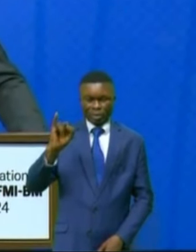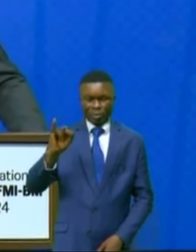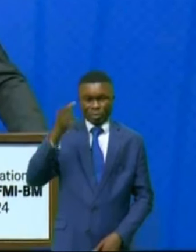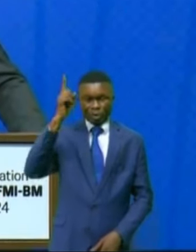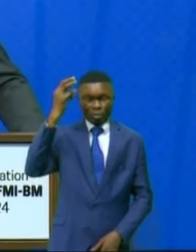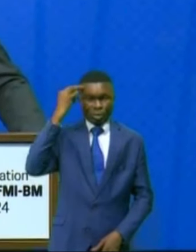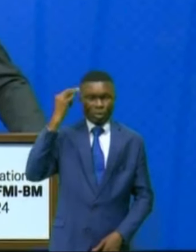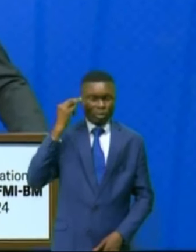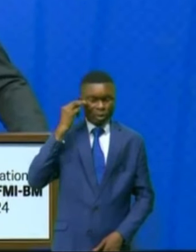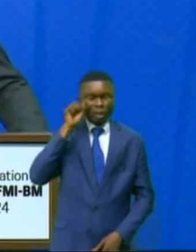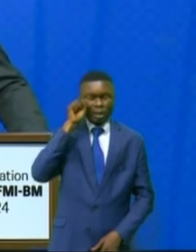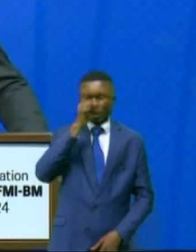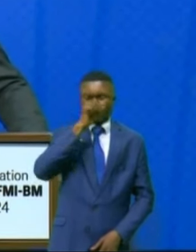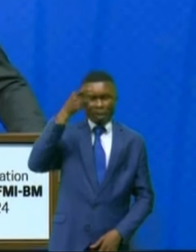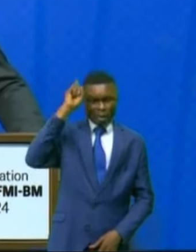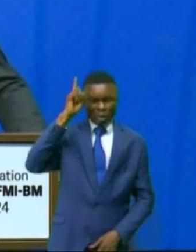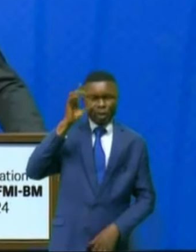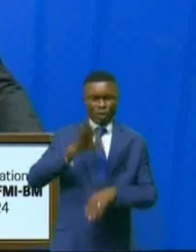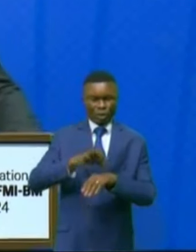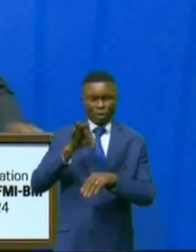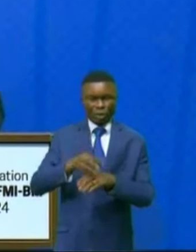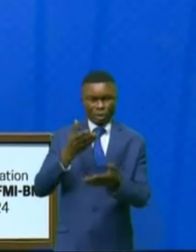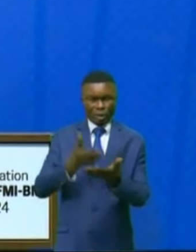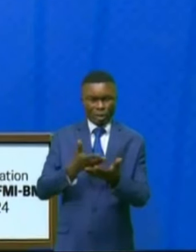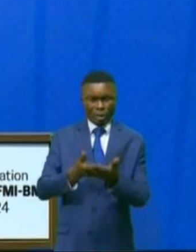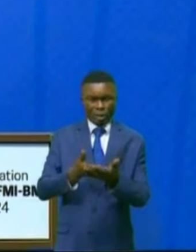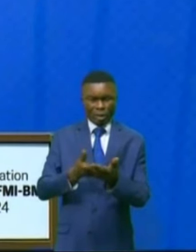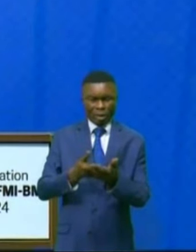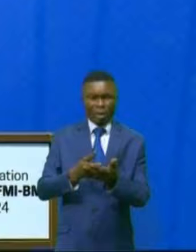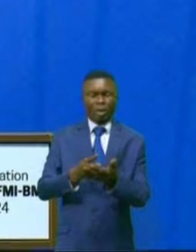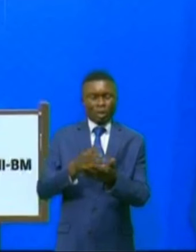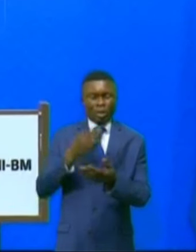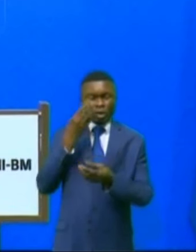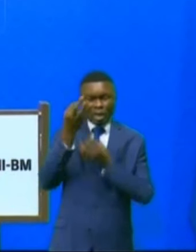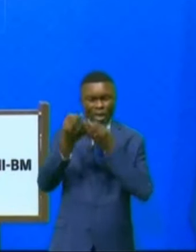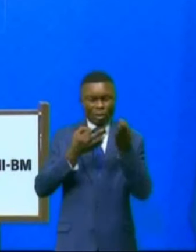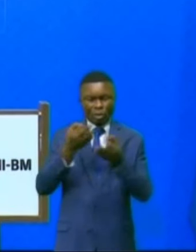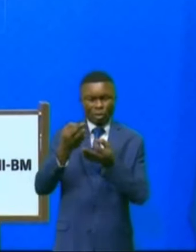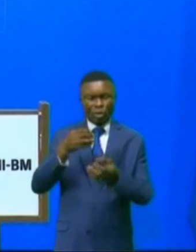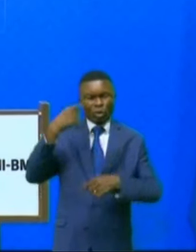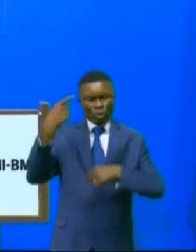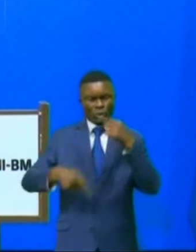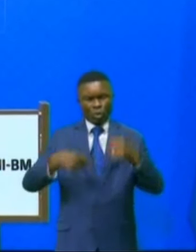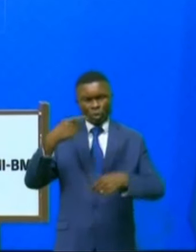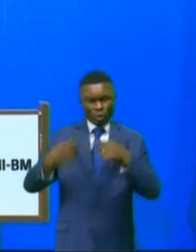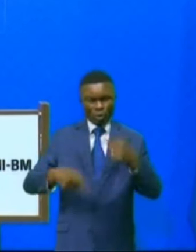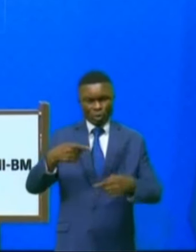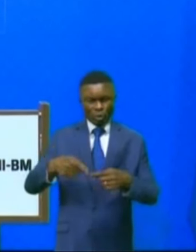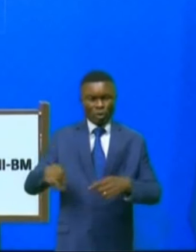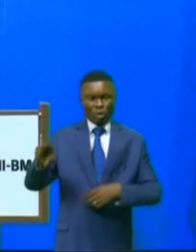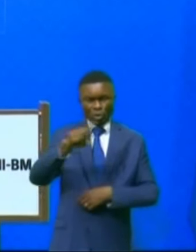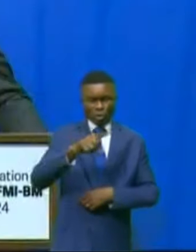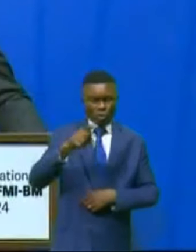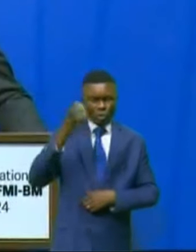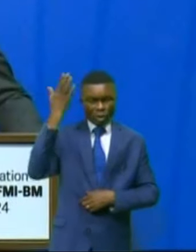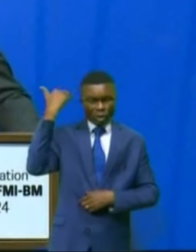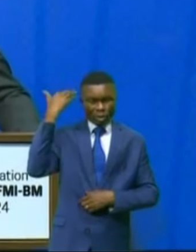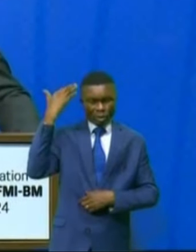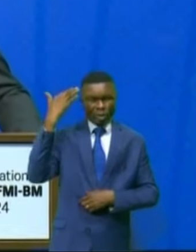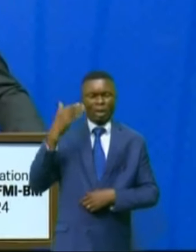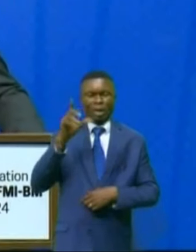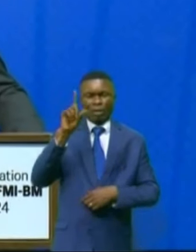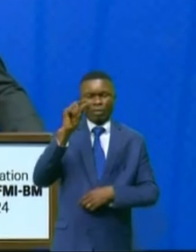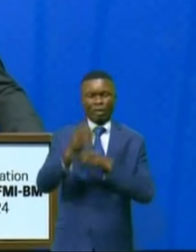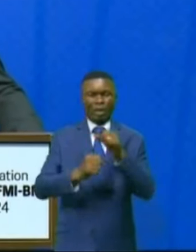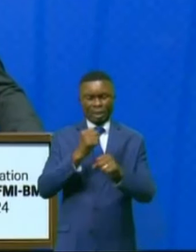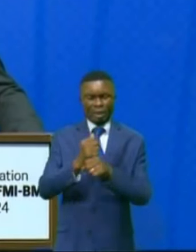ministre Samalou Kone. Donc nous aurons l'occasion de passer un peu en revue les discussions que vous avez eues aux assemblées de printemps, d'où